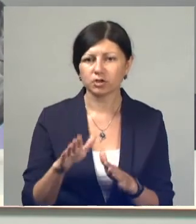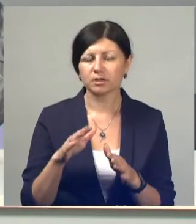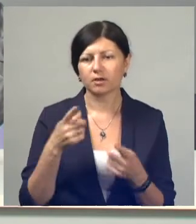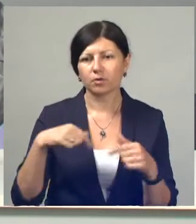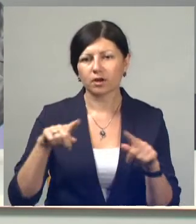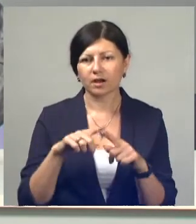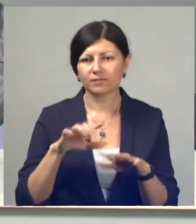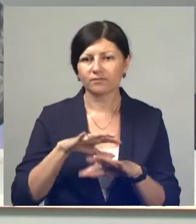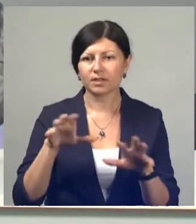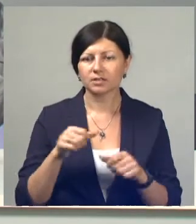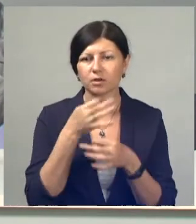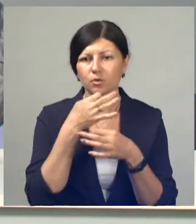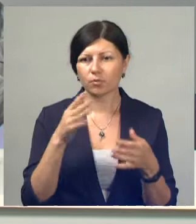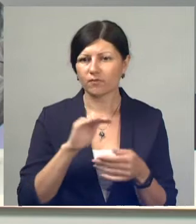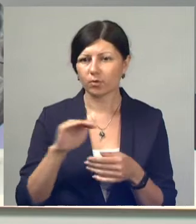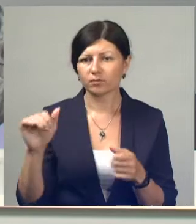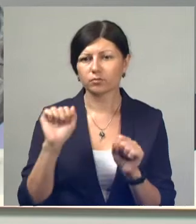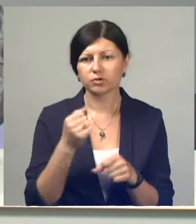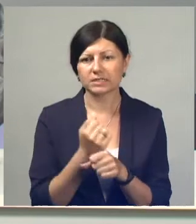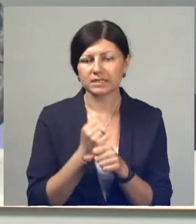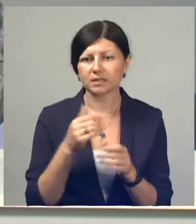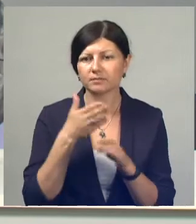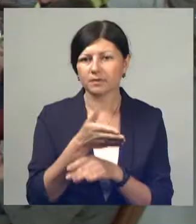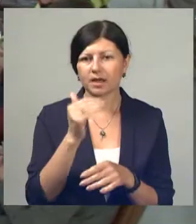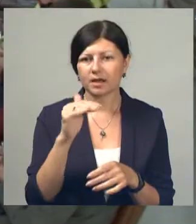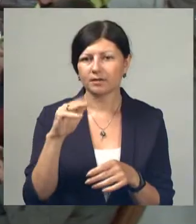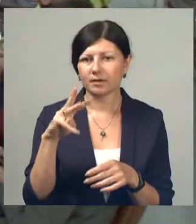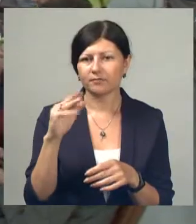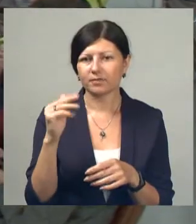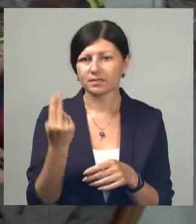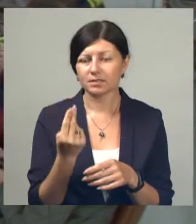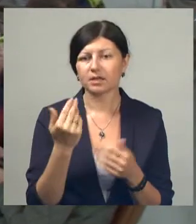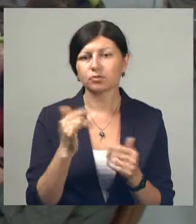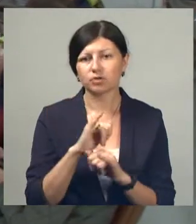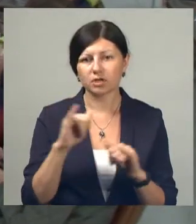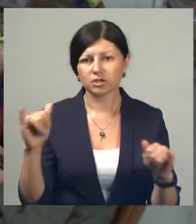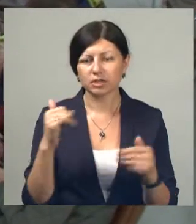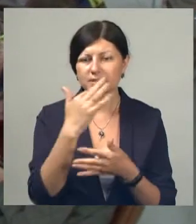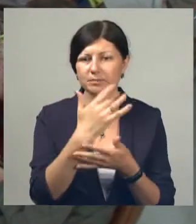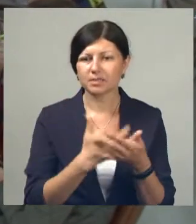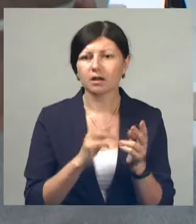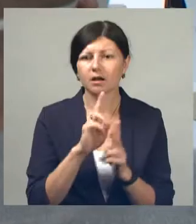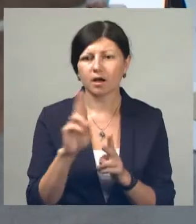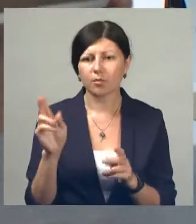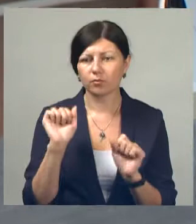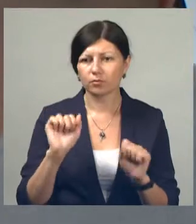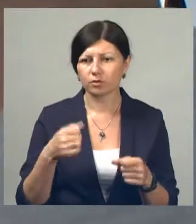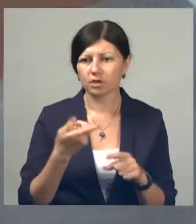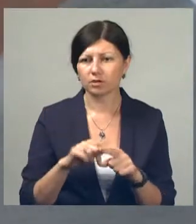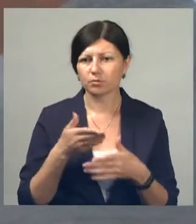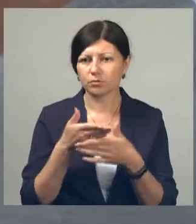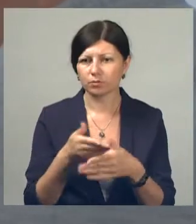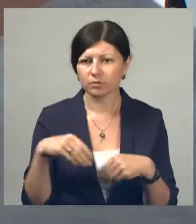любого уровня сделать это можно будет прямо в мфц к тому же расширяется список тех кому положено квалифицированная поддержка